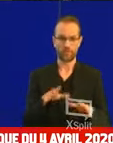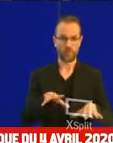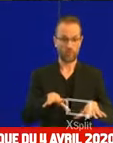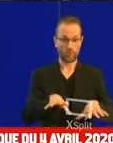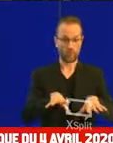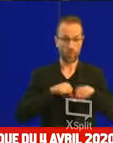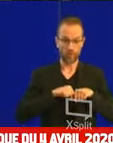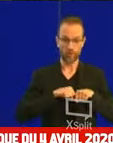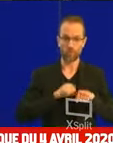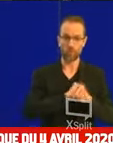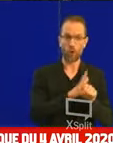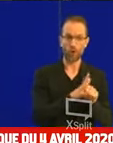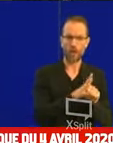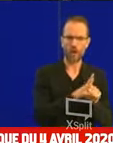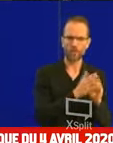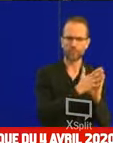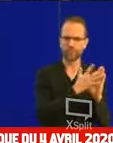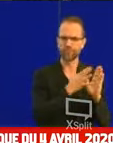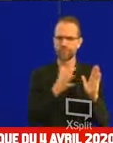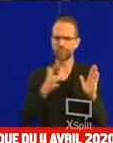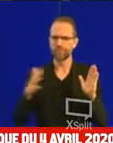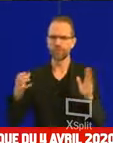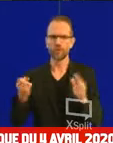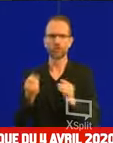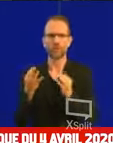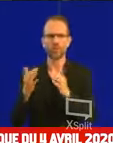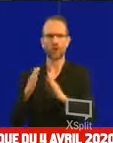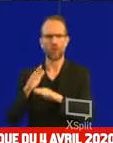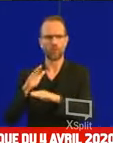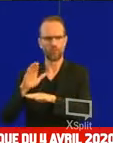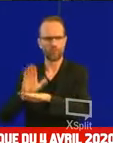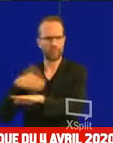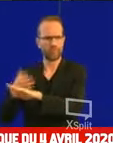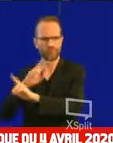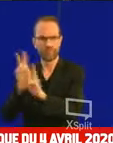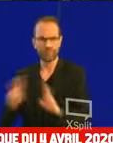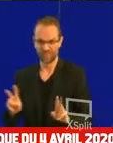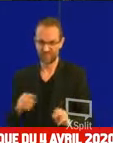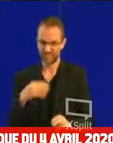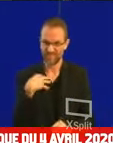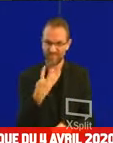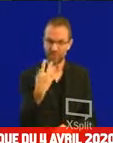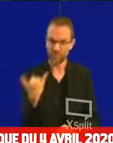après quatorze jours de quarantaine étant sûr de ne plus être réinfectées